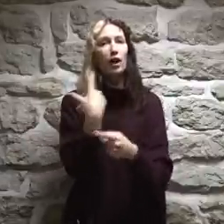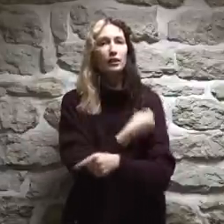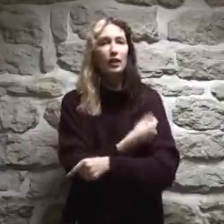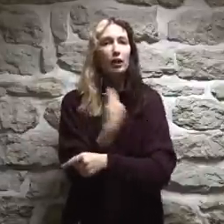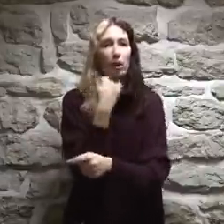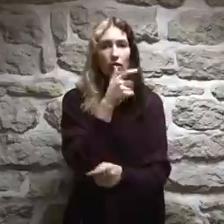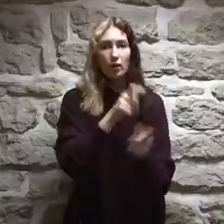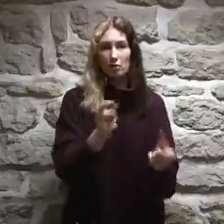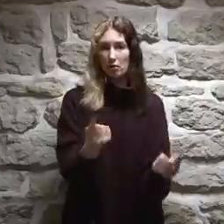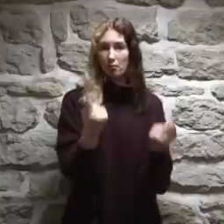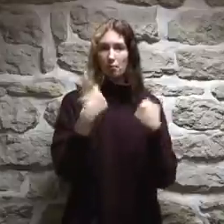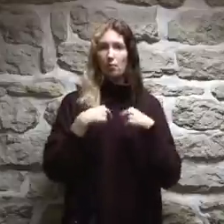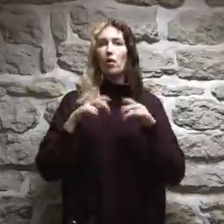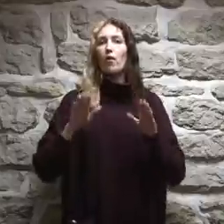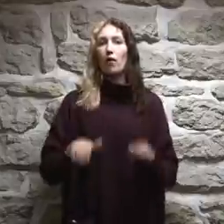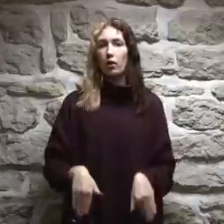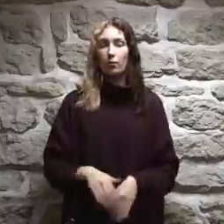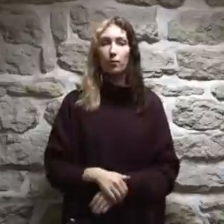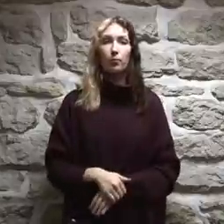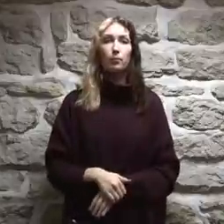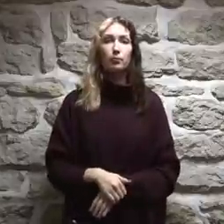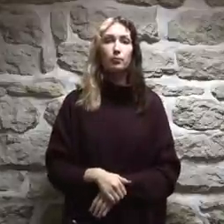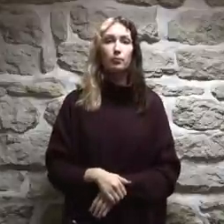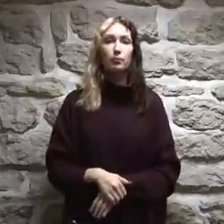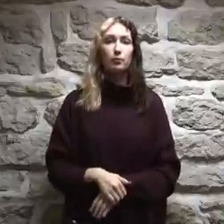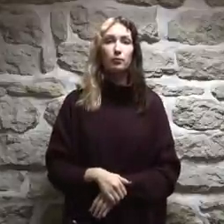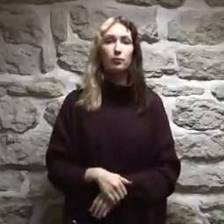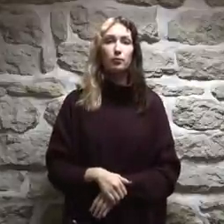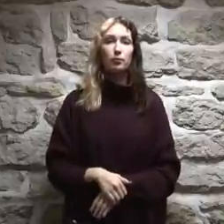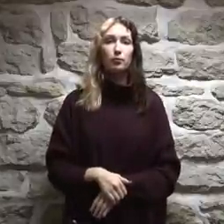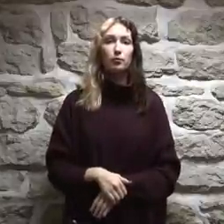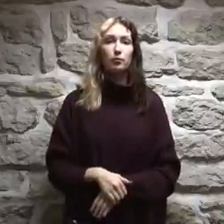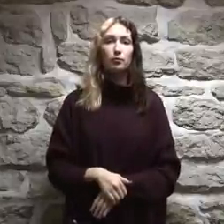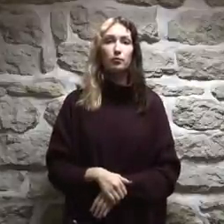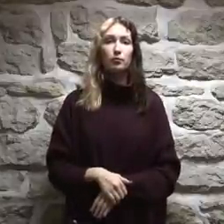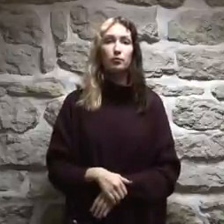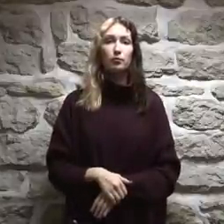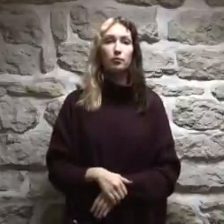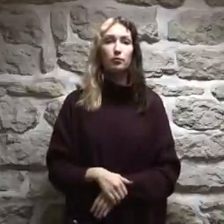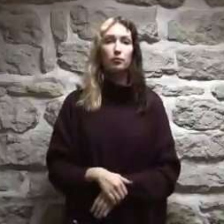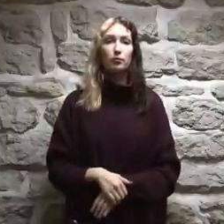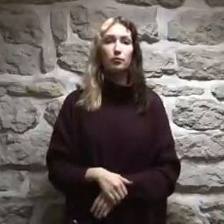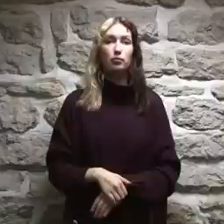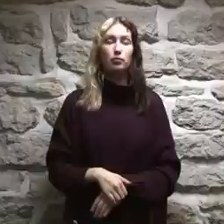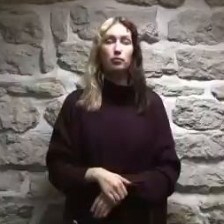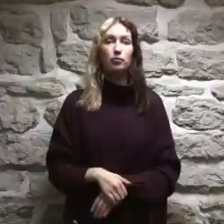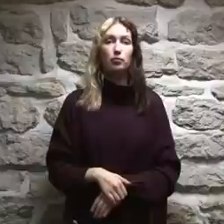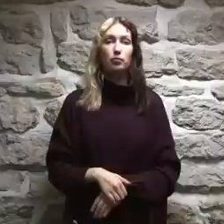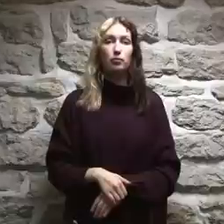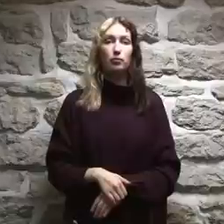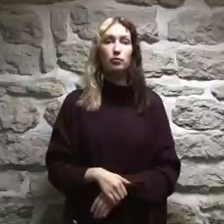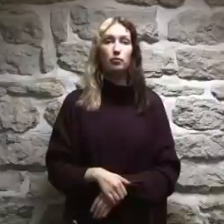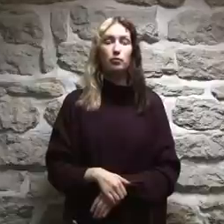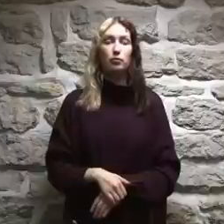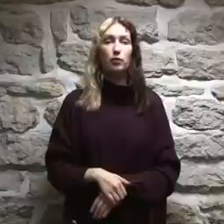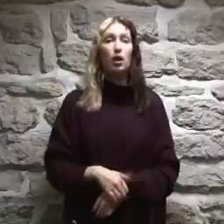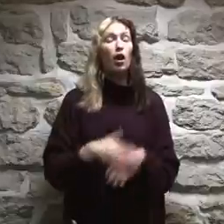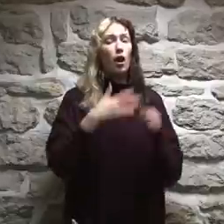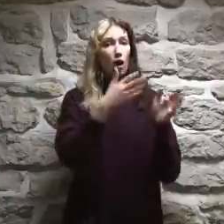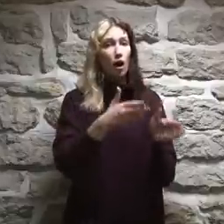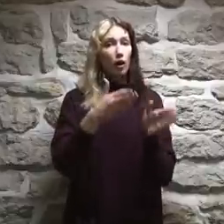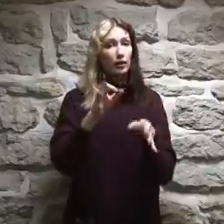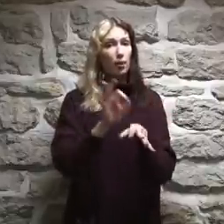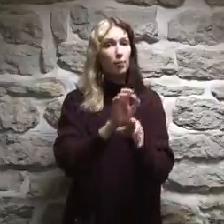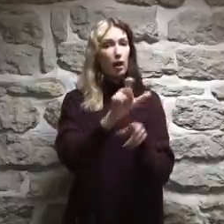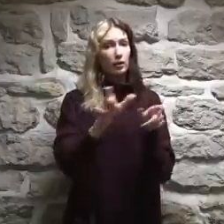Ka on tähendab, et me vaatame ainult haigla